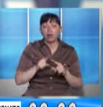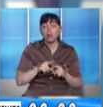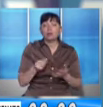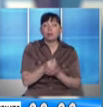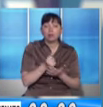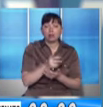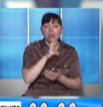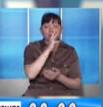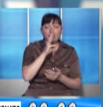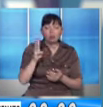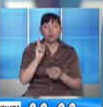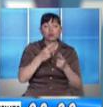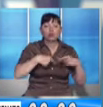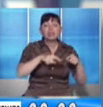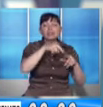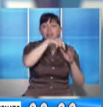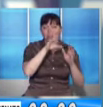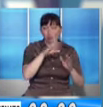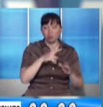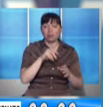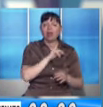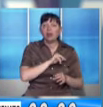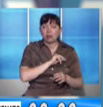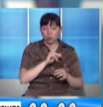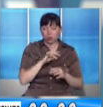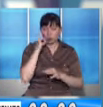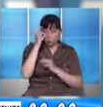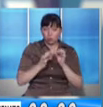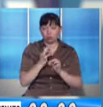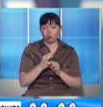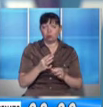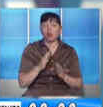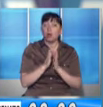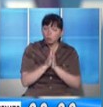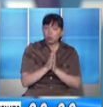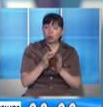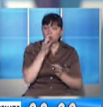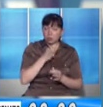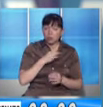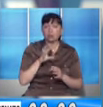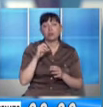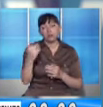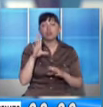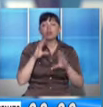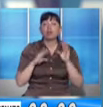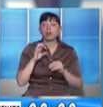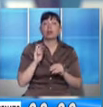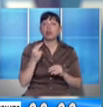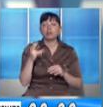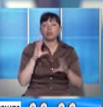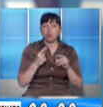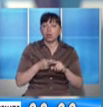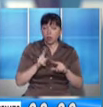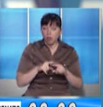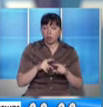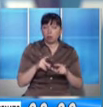plata angajaților secțiilor de votare. Vă rog să comentați acest lucru și să-mi spuneți dacă considerați că este